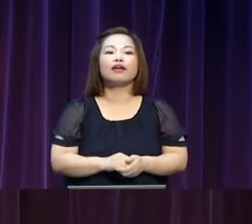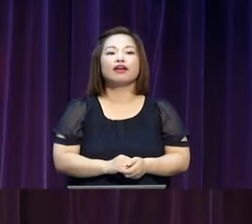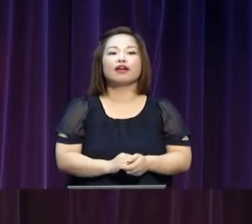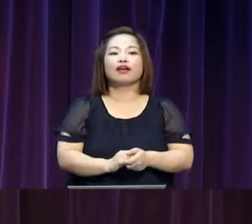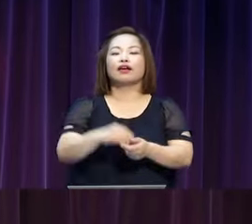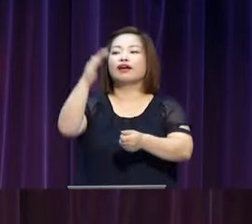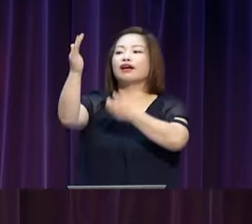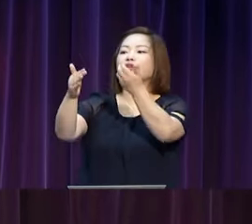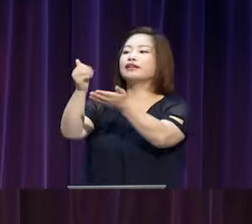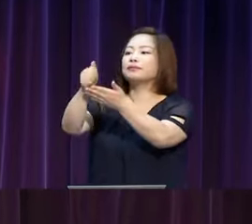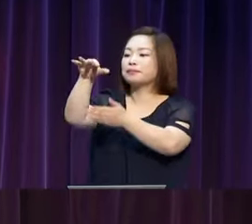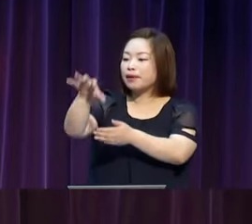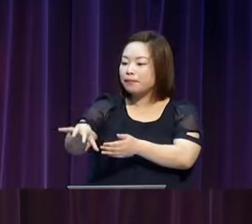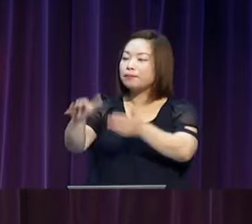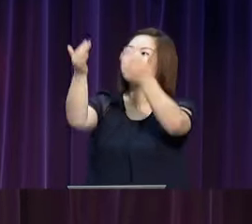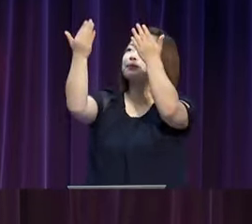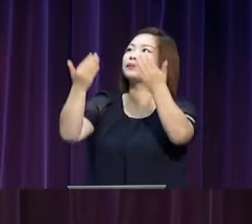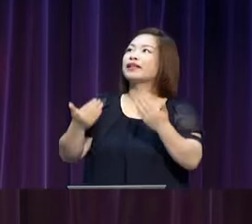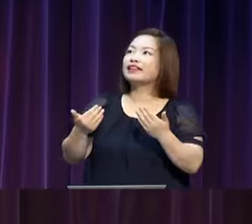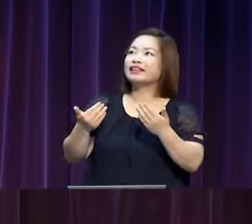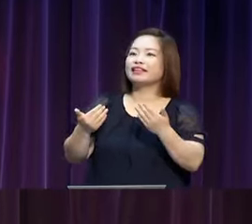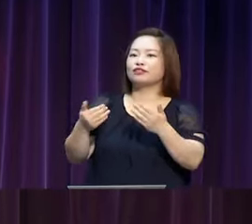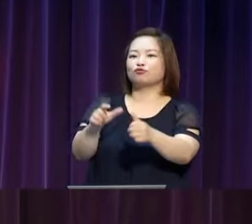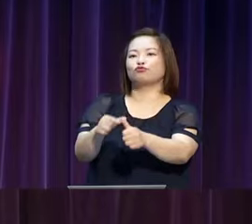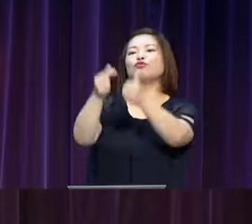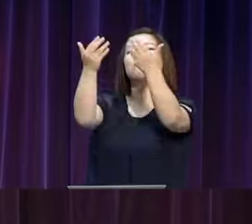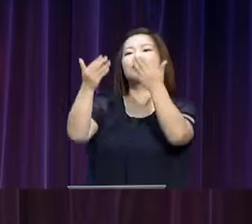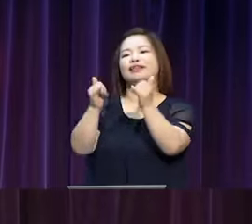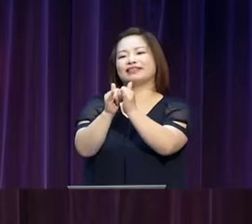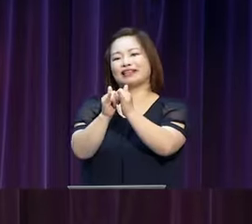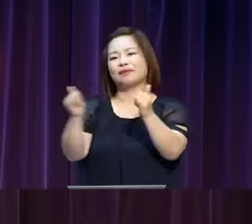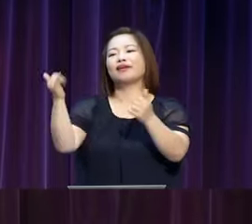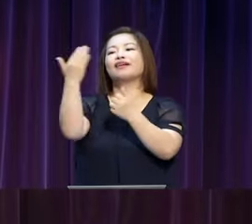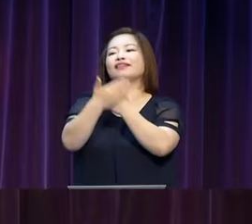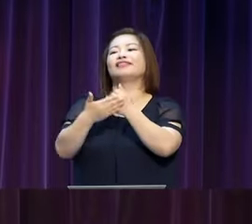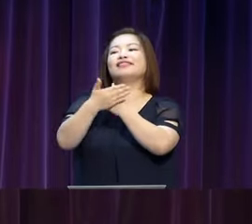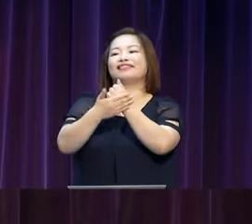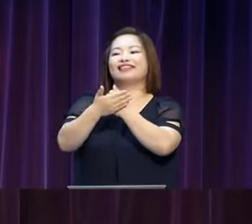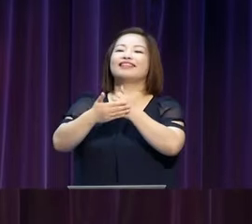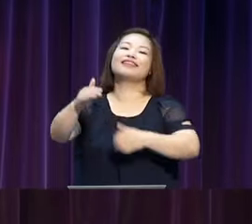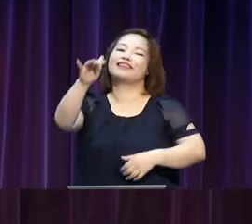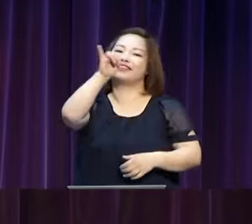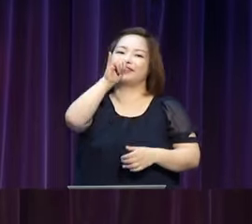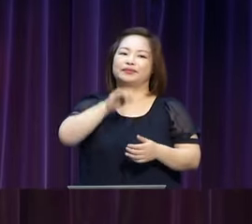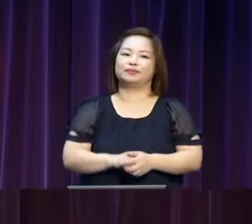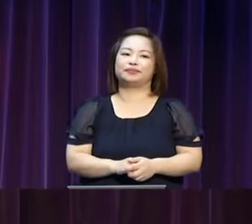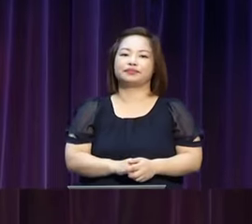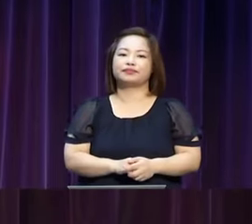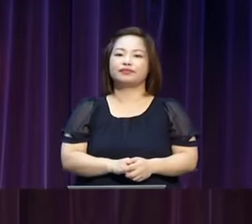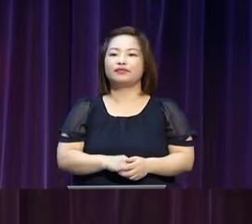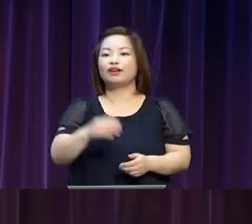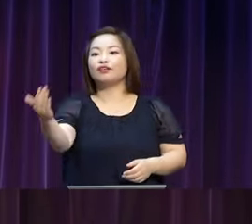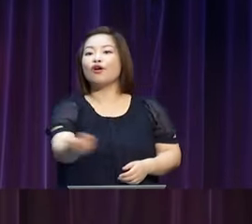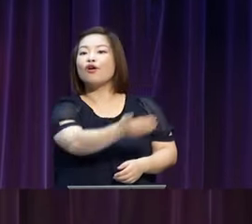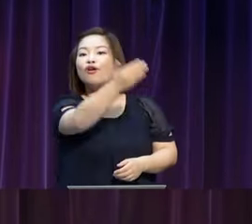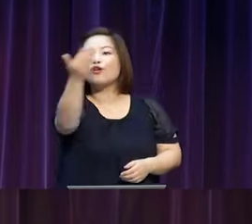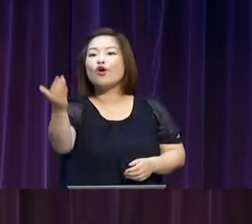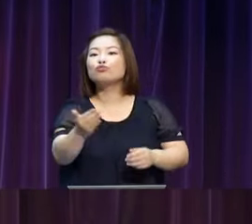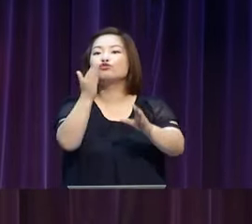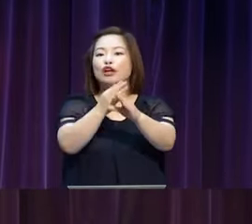하나님 앞에 받은 구원 받은 사람만의 특권이라고 하는 걸 알게 된 거예요. 혹시 이 중에 기도 못 하시는